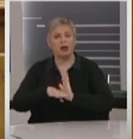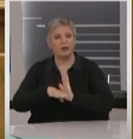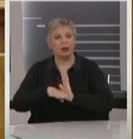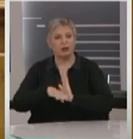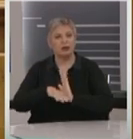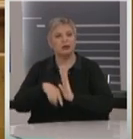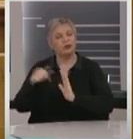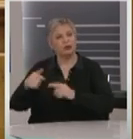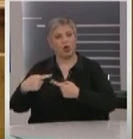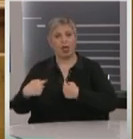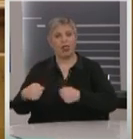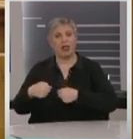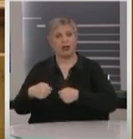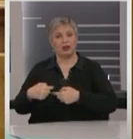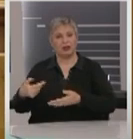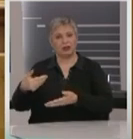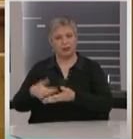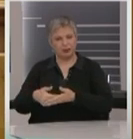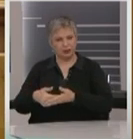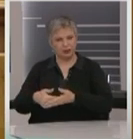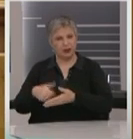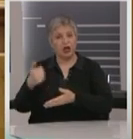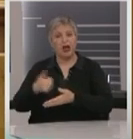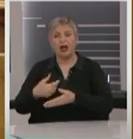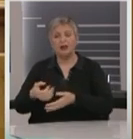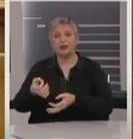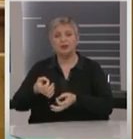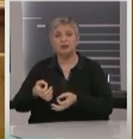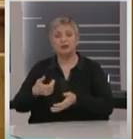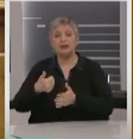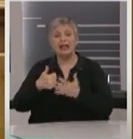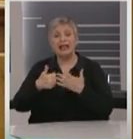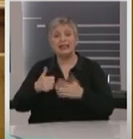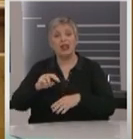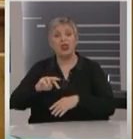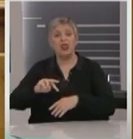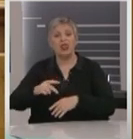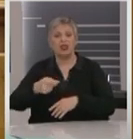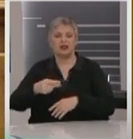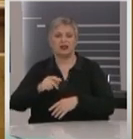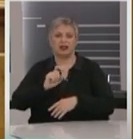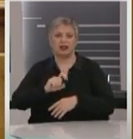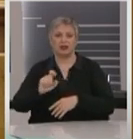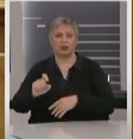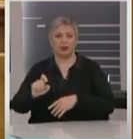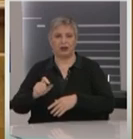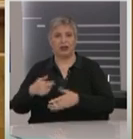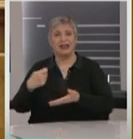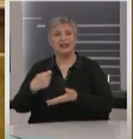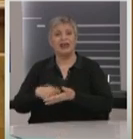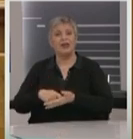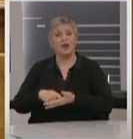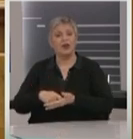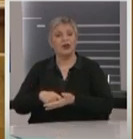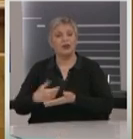ήδη εθελοντικές ύψους 6 δισεκατομμυρίων ευρώ και σύνολο φόρων